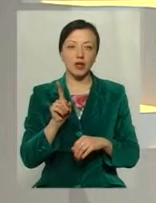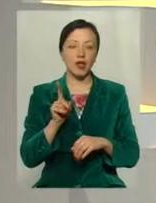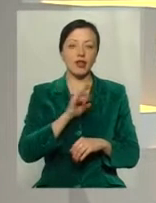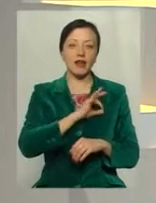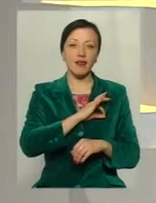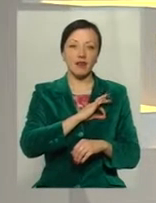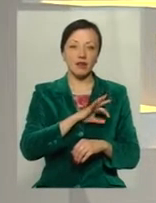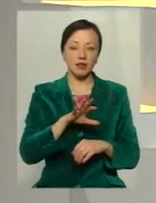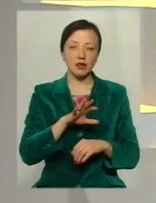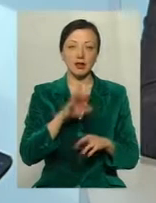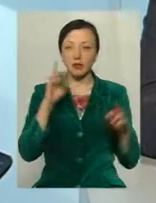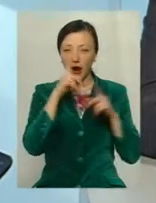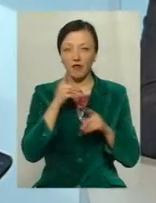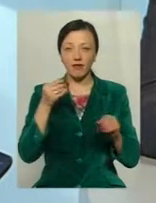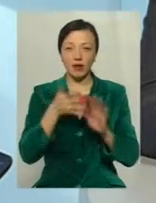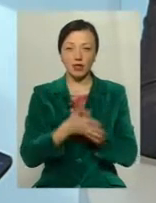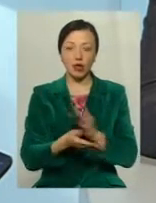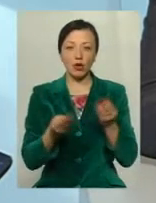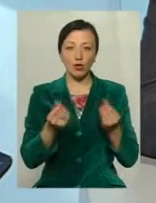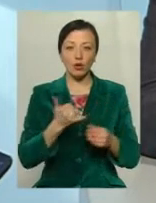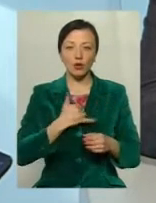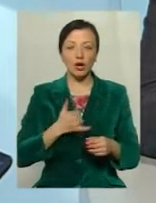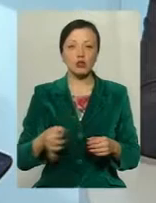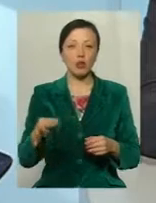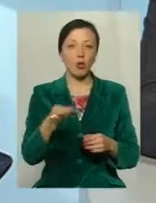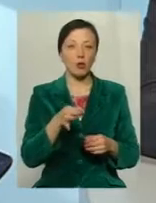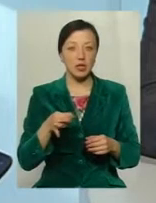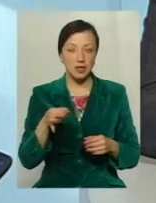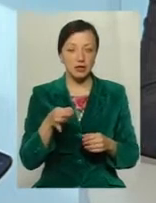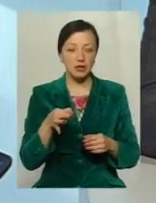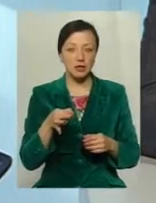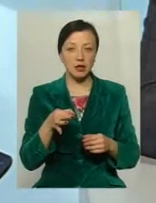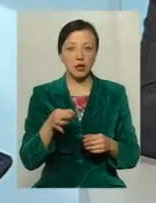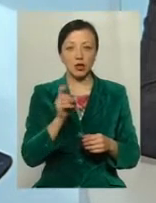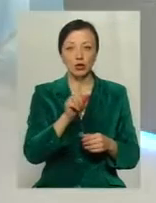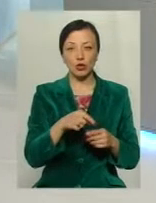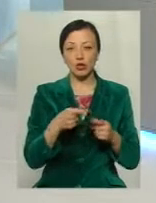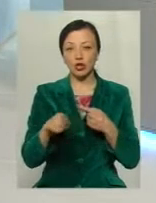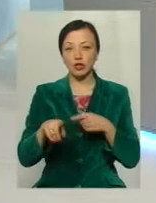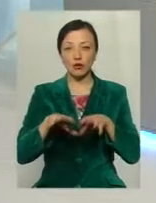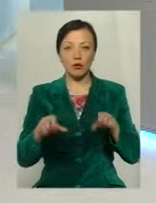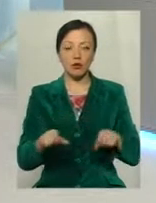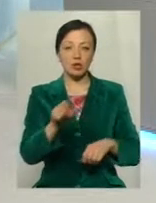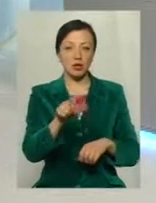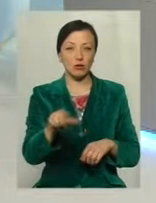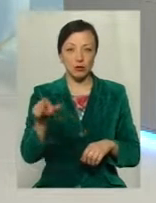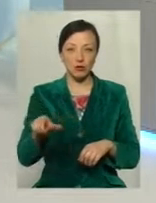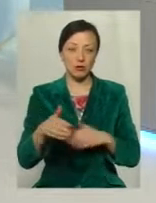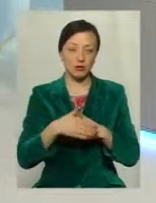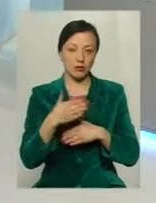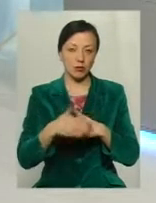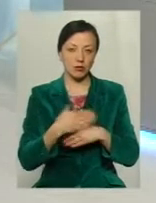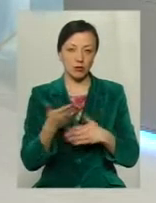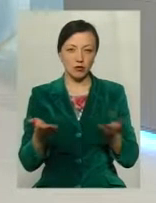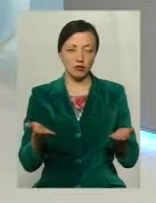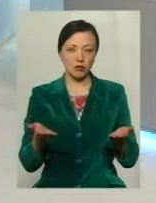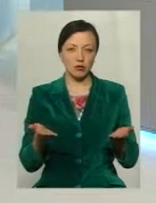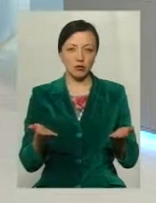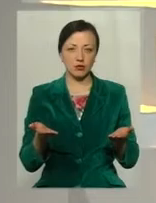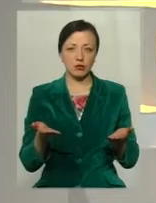такі речі по неефективному використанню коштів. Безумовно, буде ще одною проблемою. Скажіть, будь ласка, чи пам'ятаєте